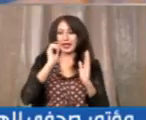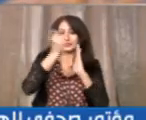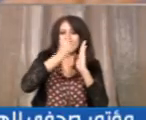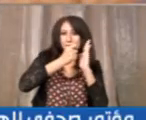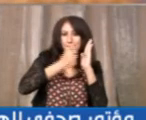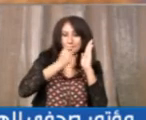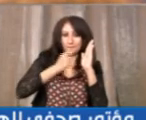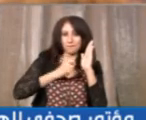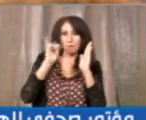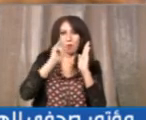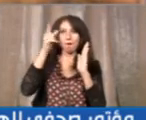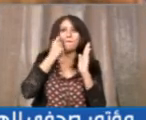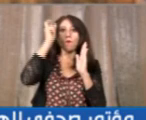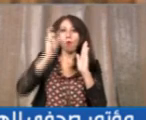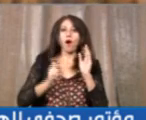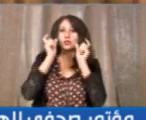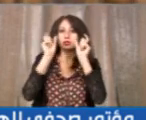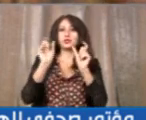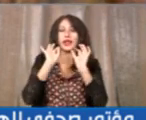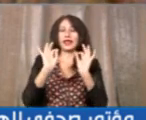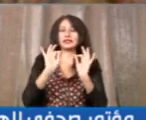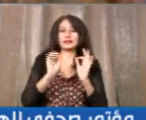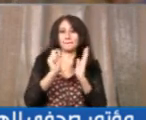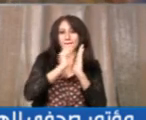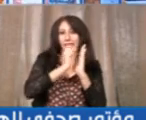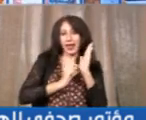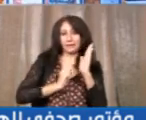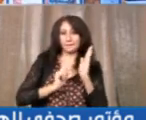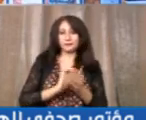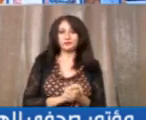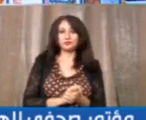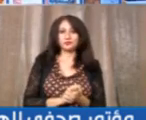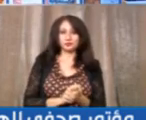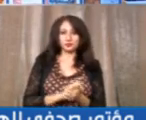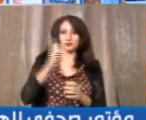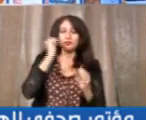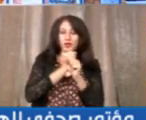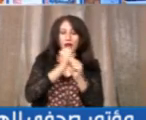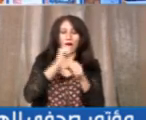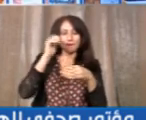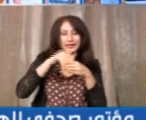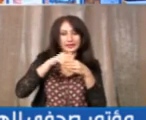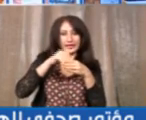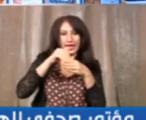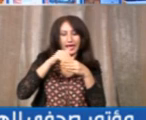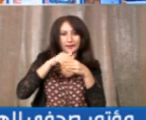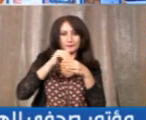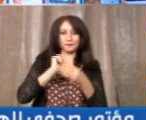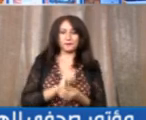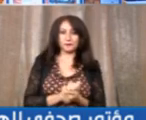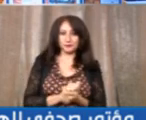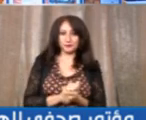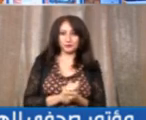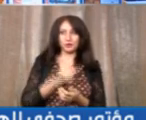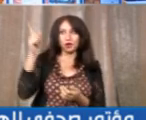حرصا على المواطن دي المستلزمات اللوجستيه اللازمه للعمليه الانتخابيه ودي طبعا